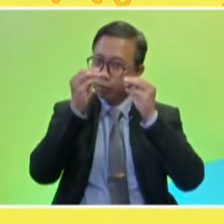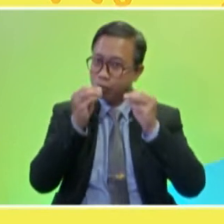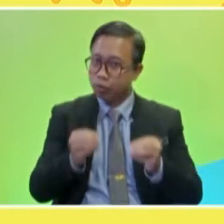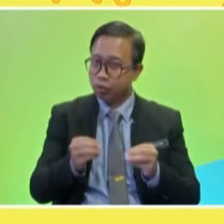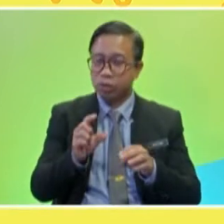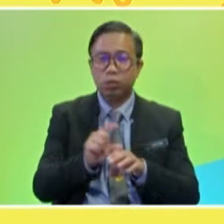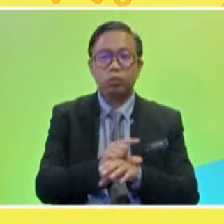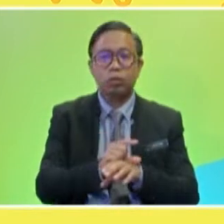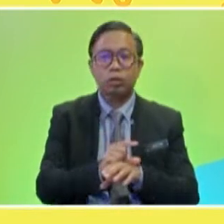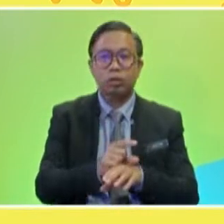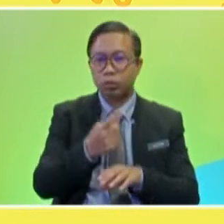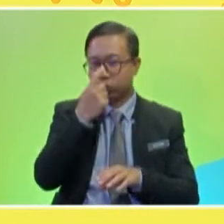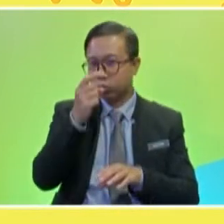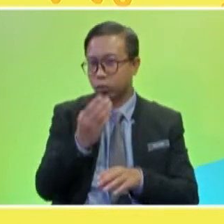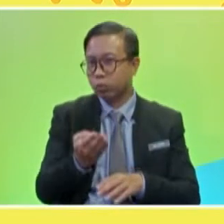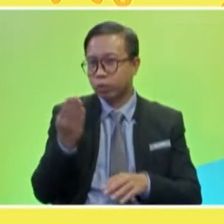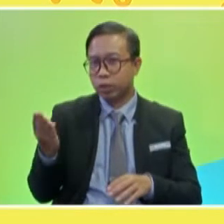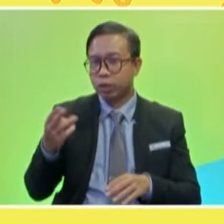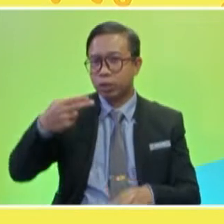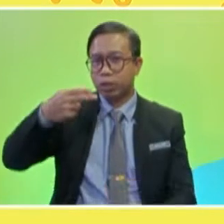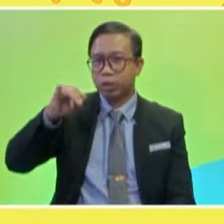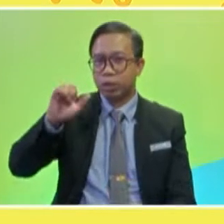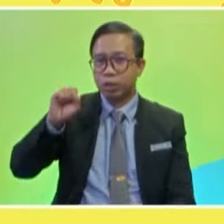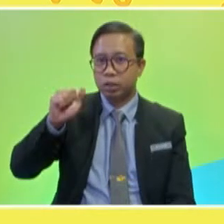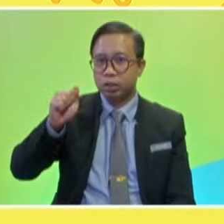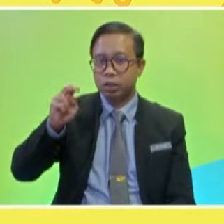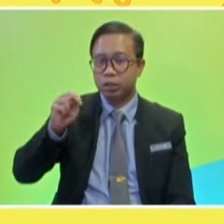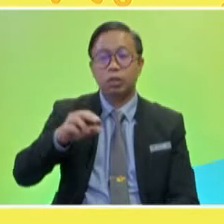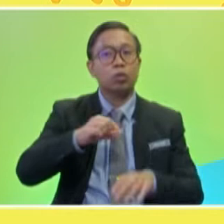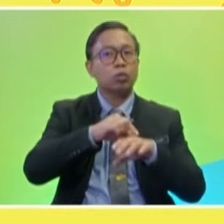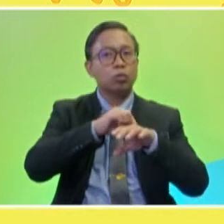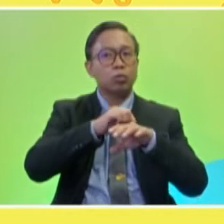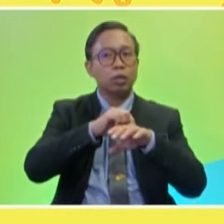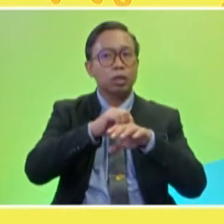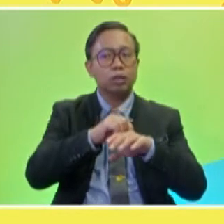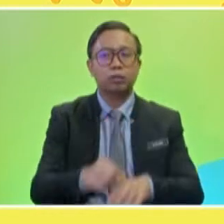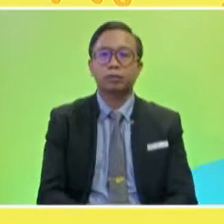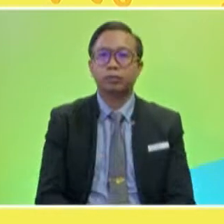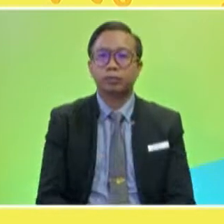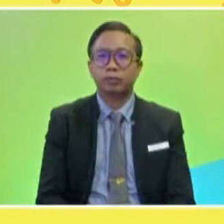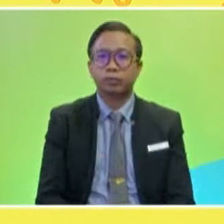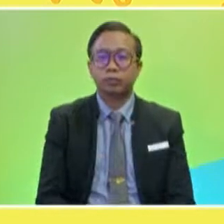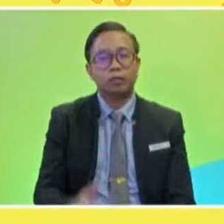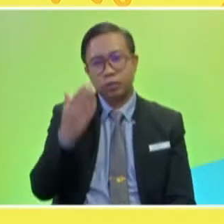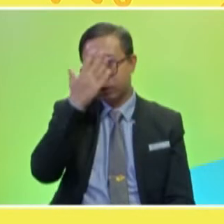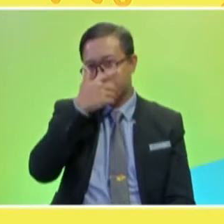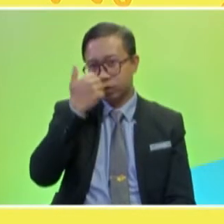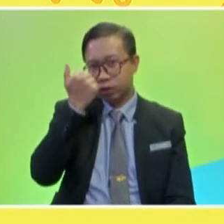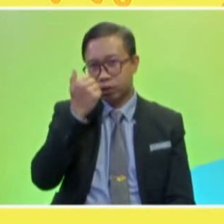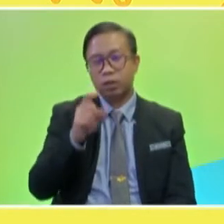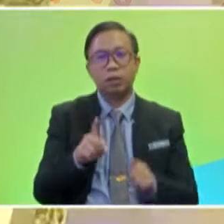itu sebagai bahan barang perhiasan dirumahnya yaitu kulit Tu kan aku lihat harimau to memang cantik